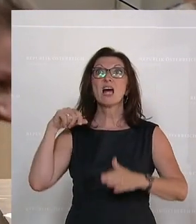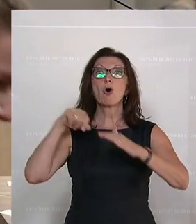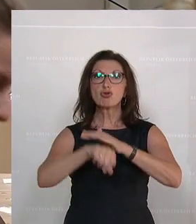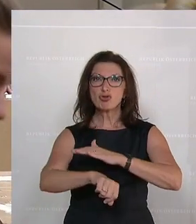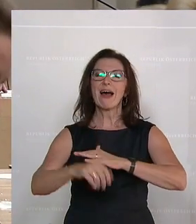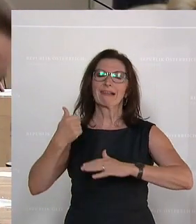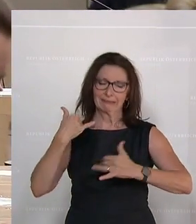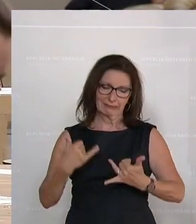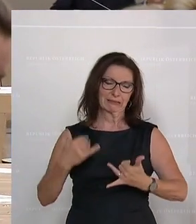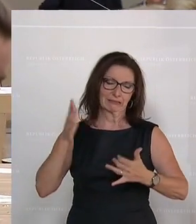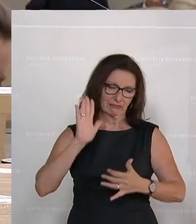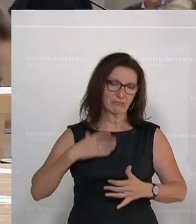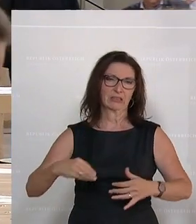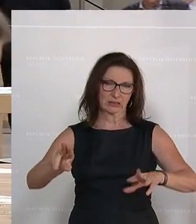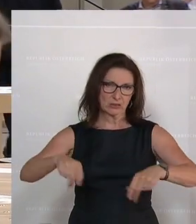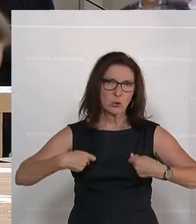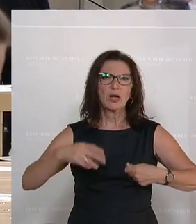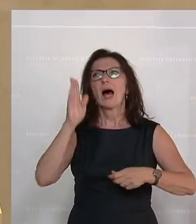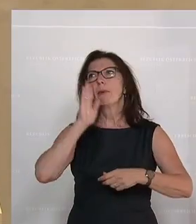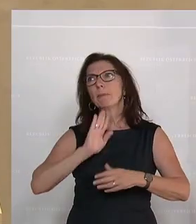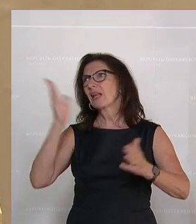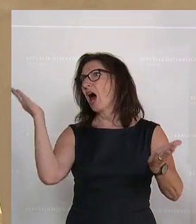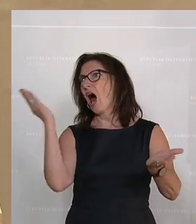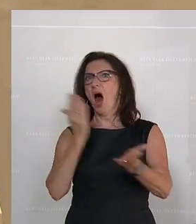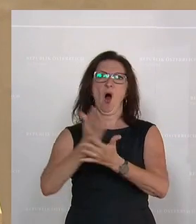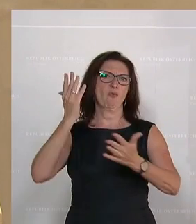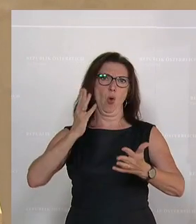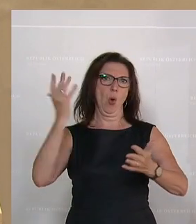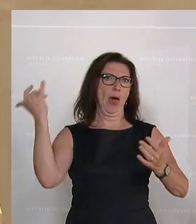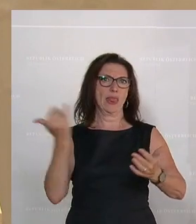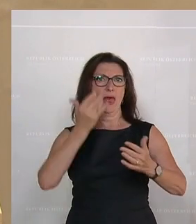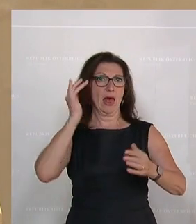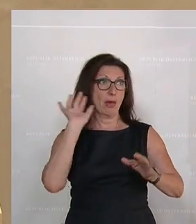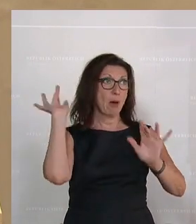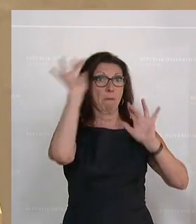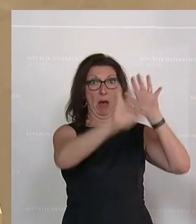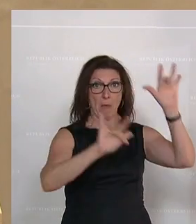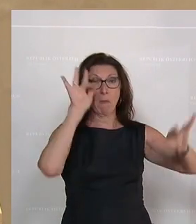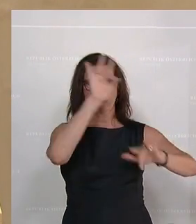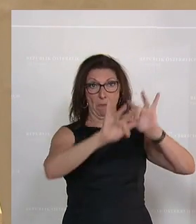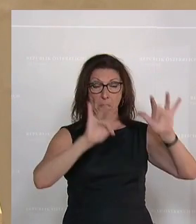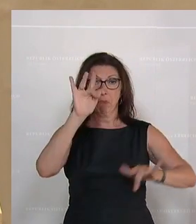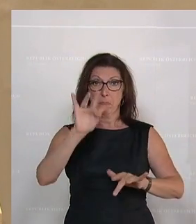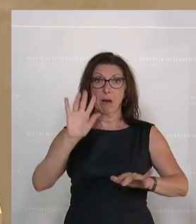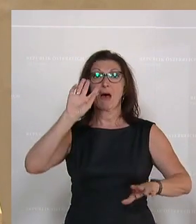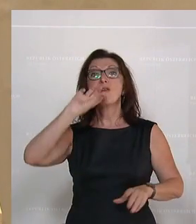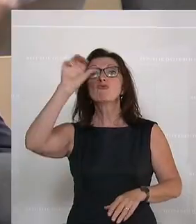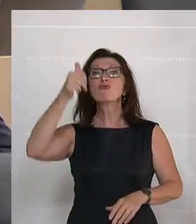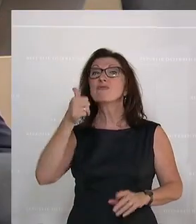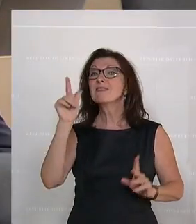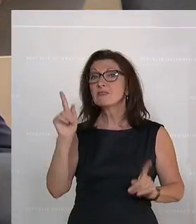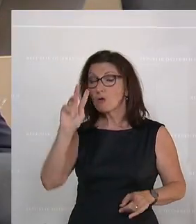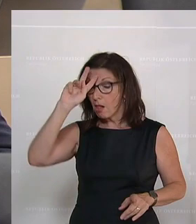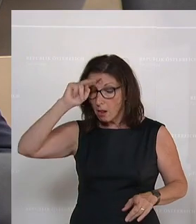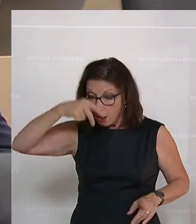aber ich würde sie darum bitten aufzuhören im glashaus zu sitzen um mit steinen schmeißen und lieber zuerst einmal die eigenen die eigenen